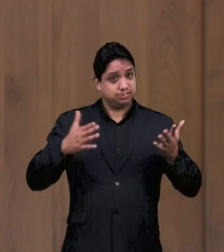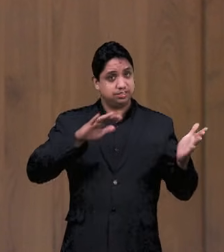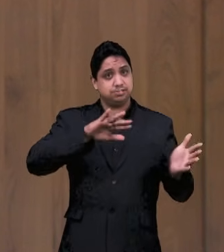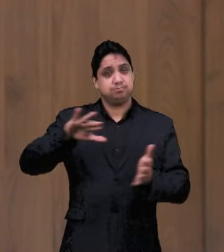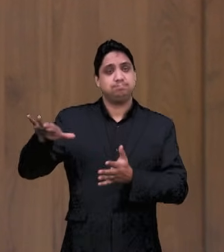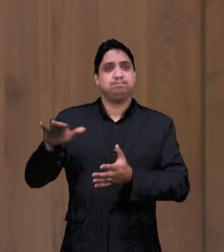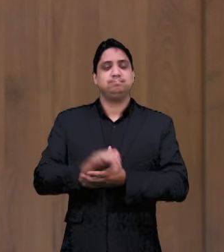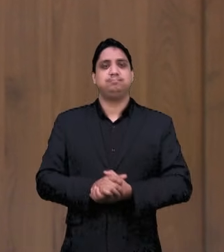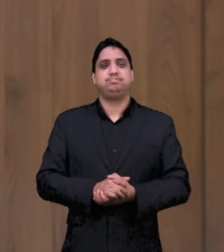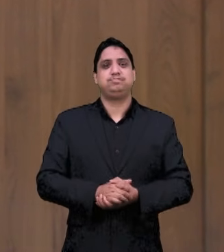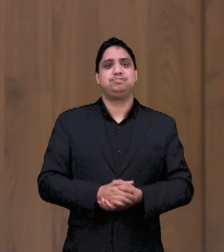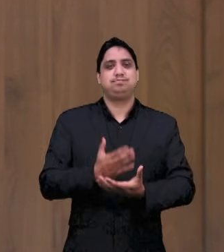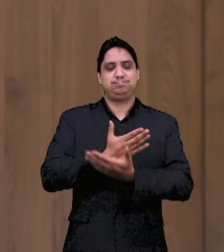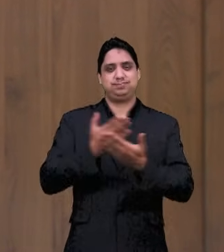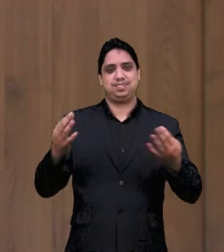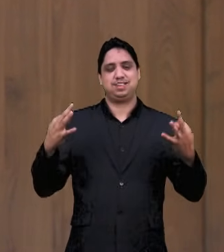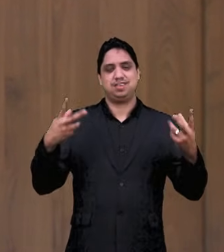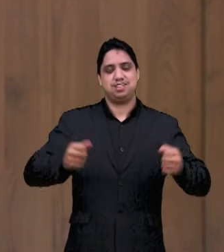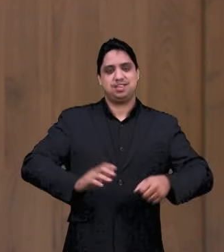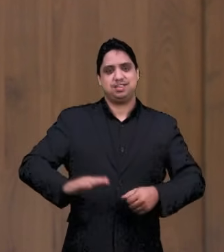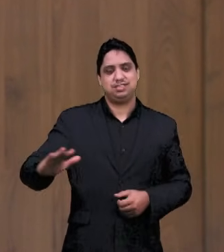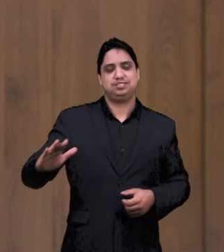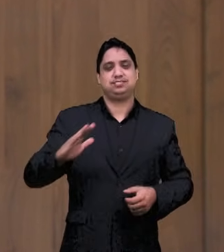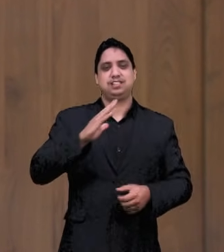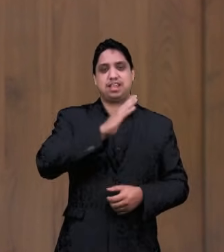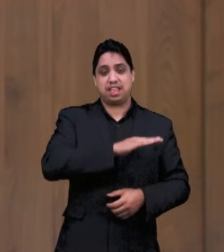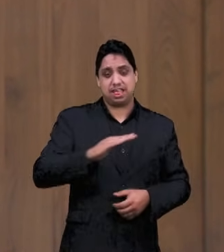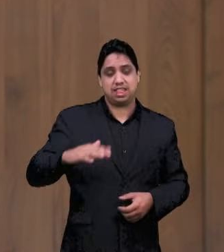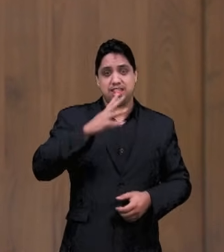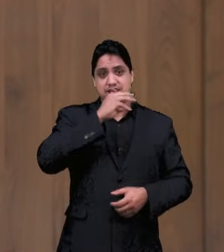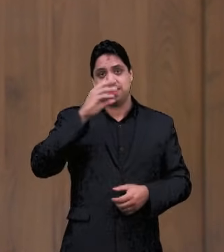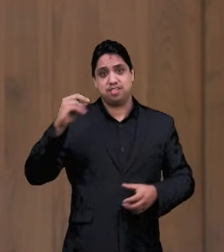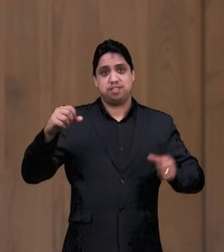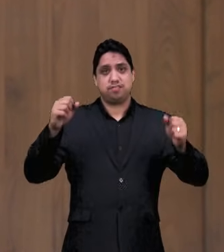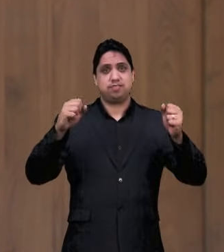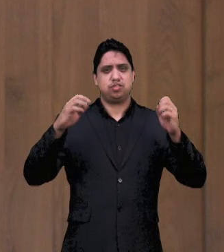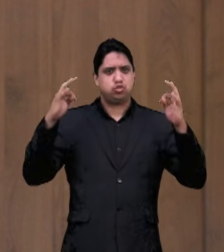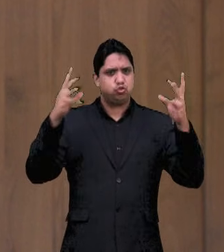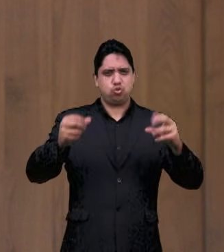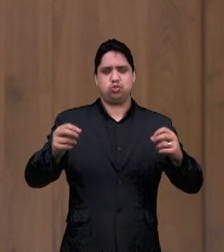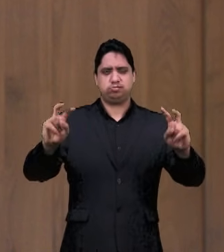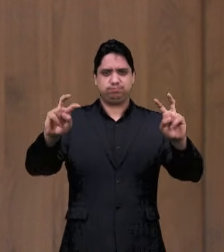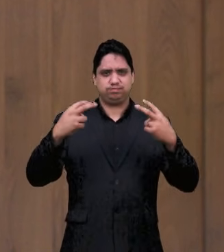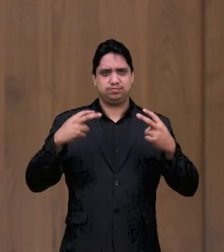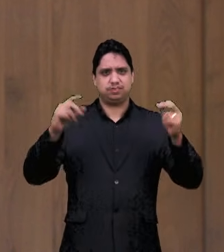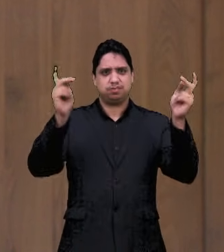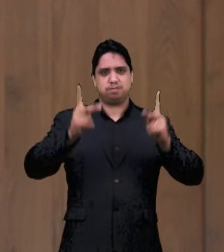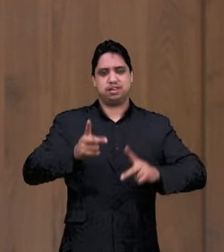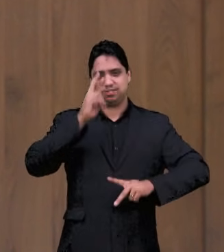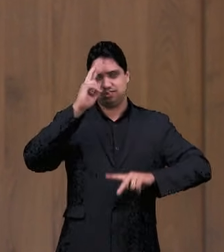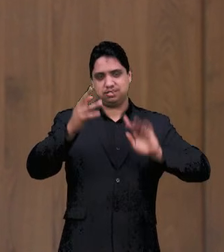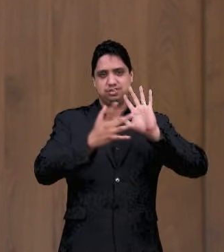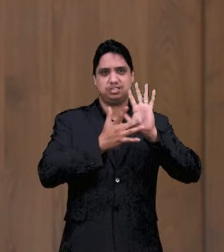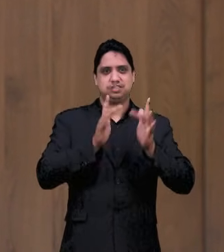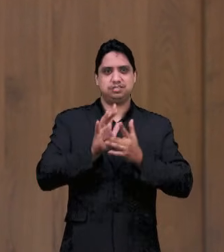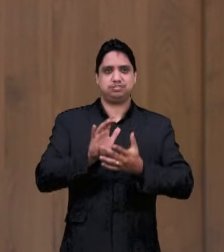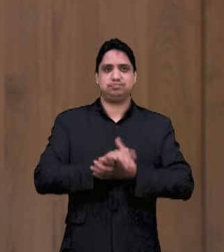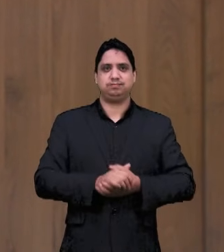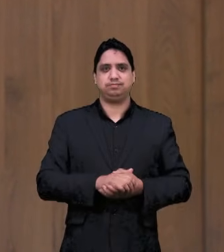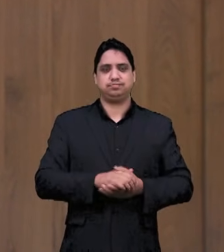les cours de musique. Nous saluons nos bien-aimés enfants, intermédiaires et adolescents et tous qui nous assistent dans la paix du Seigneur